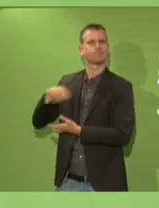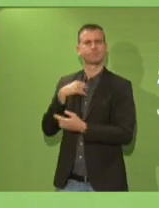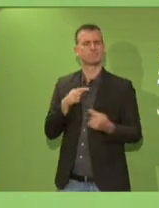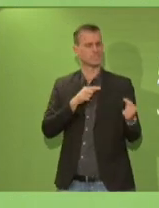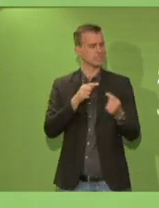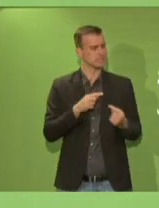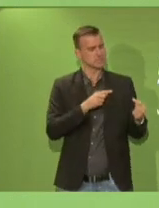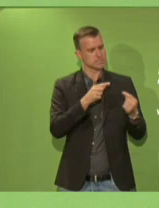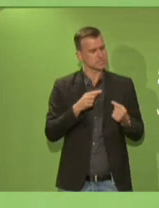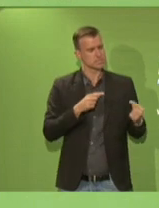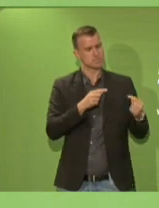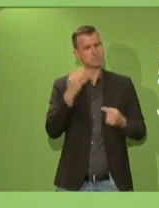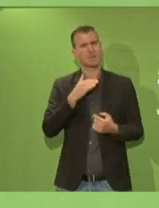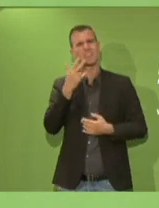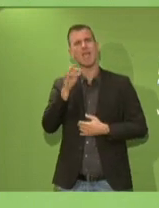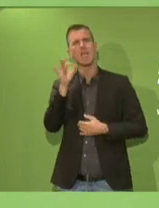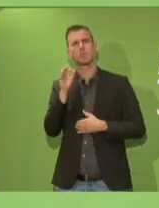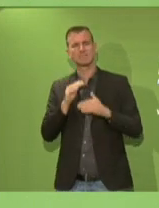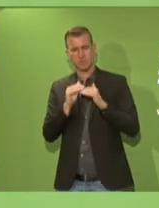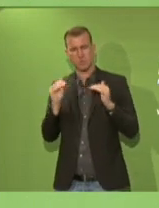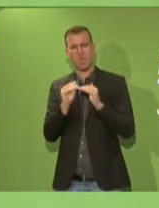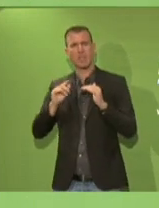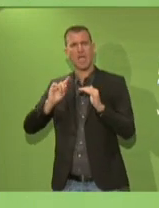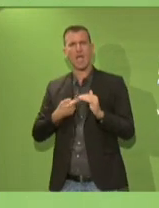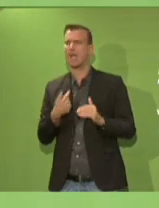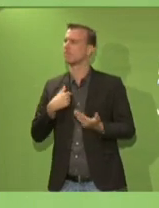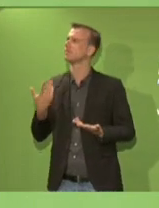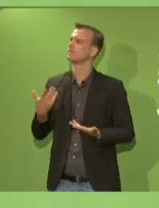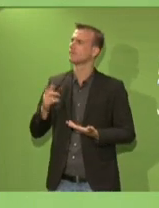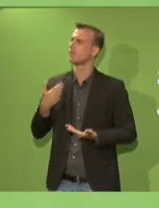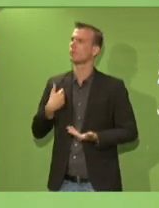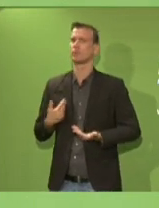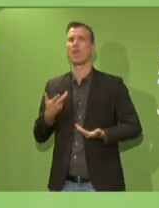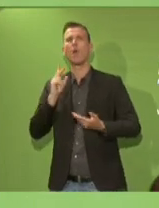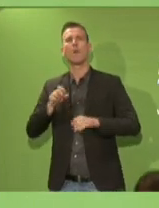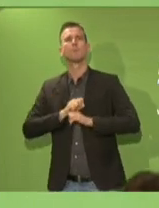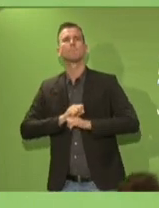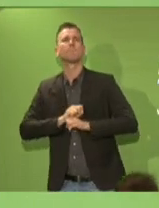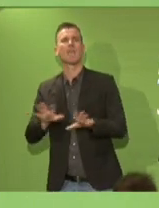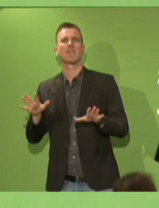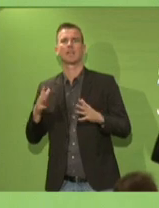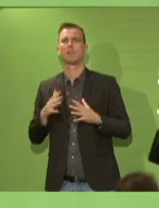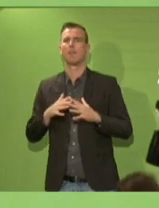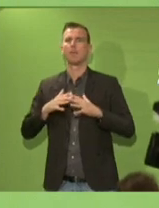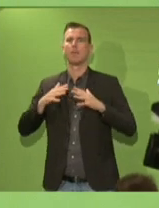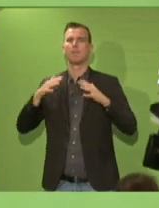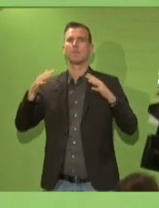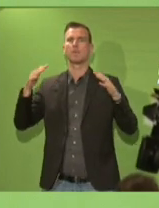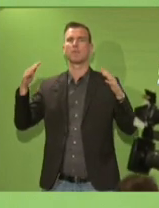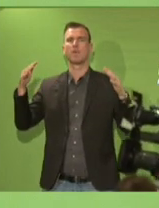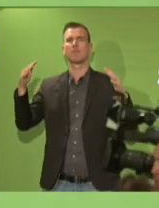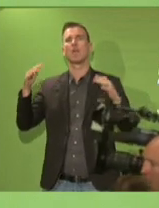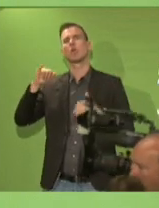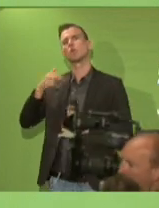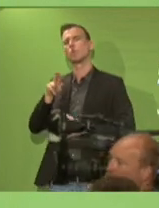damit konfrontiert, dass die 3-Prozent-Hürde weggefallen war, und es gab eine mediale Zuspitzung auf das Duell Juncker